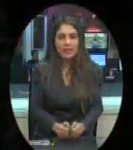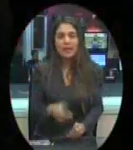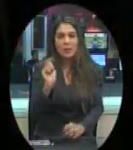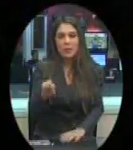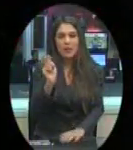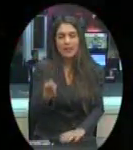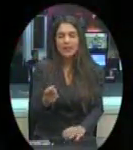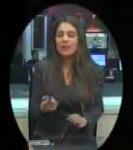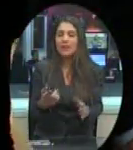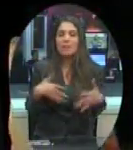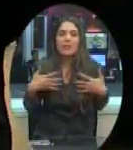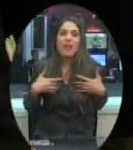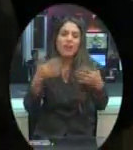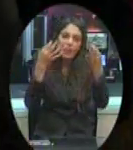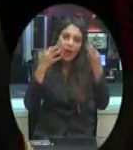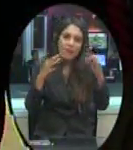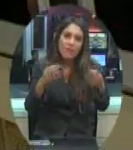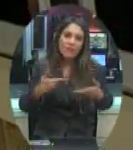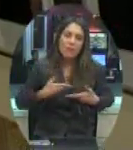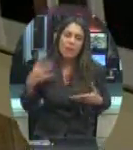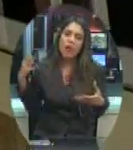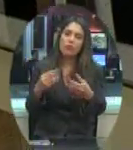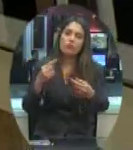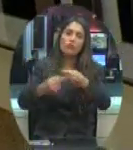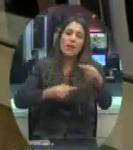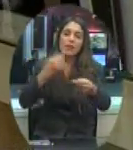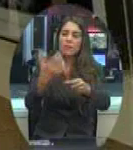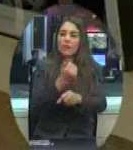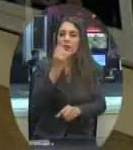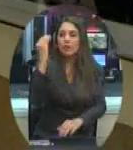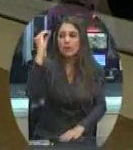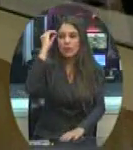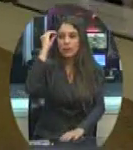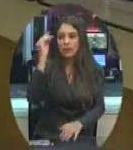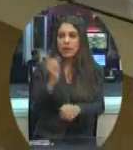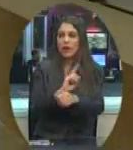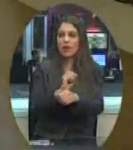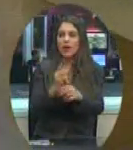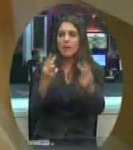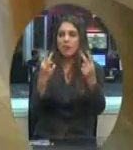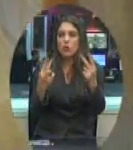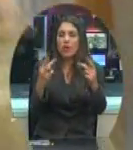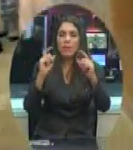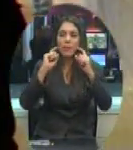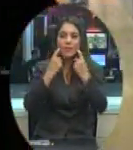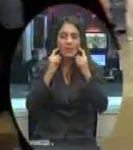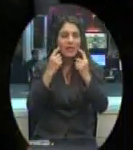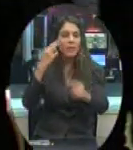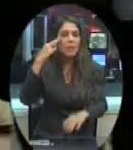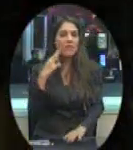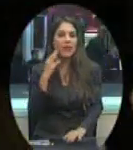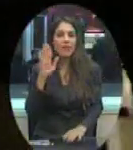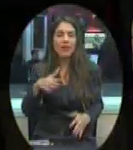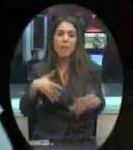מהכבוד שניתן לו אחרי שנים בהם הצליח להנציח את הרגעים הגדולים, המצחיקים, המביכים והמרגשים